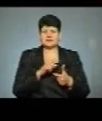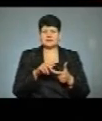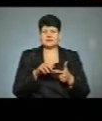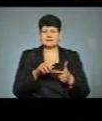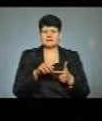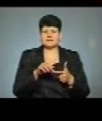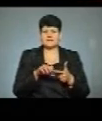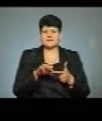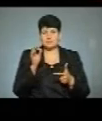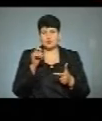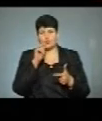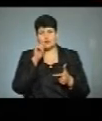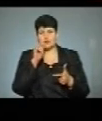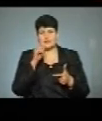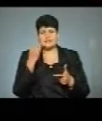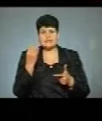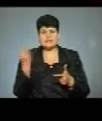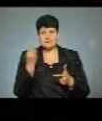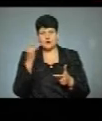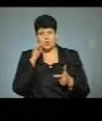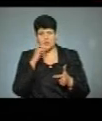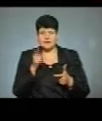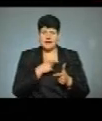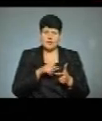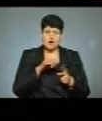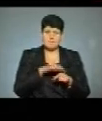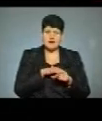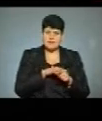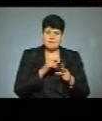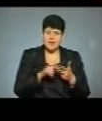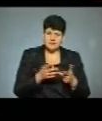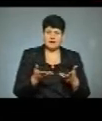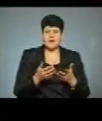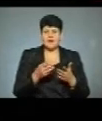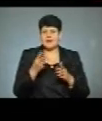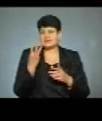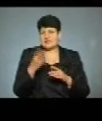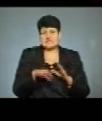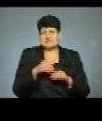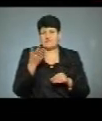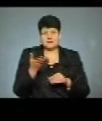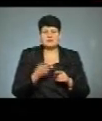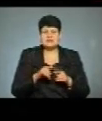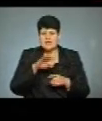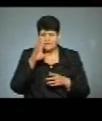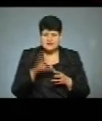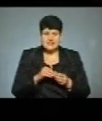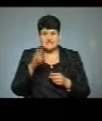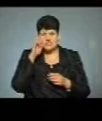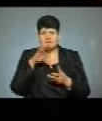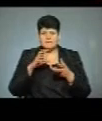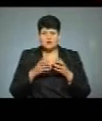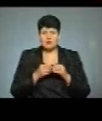учасника тестування історія України чи математика, і третій предмет за вибором. Ці предмети зараховуються одночасно як державна підсумкова